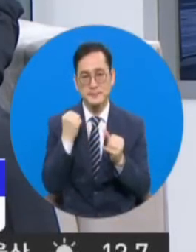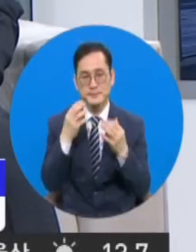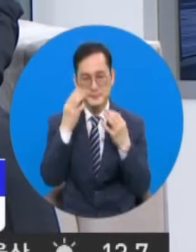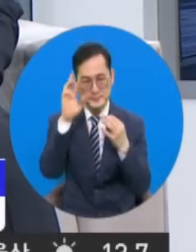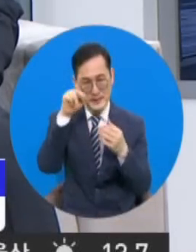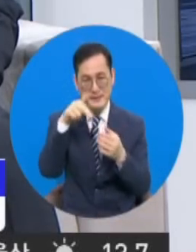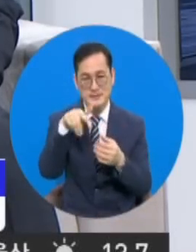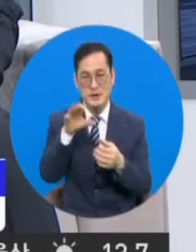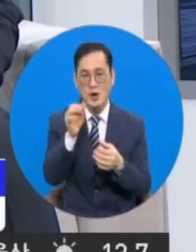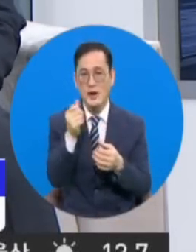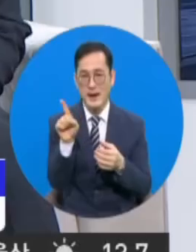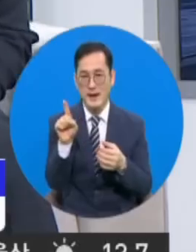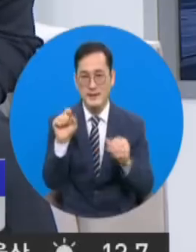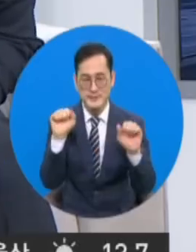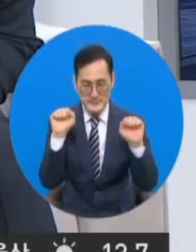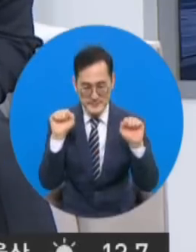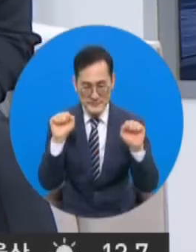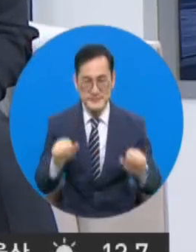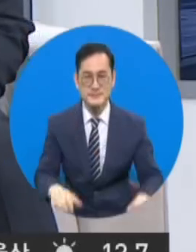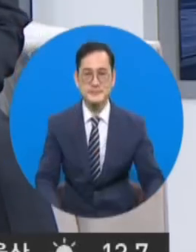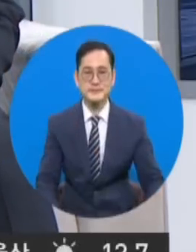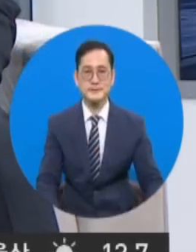힘에 박정아 의원 나오셨습니다